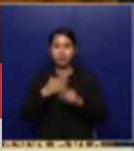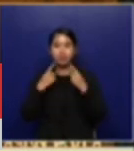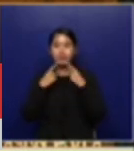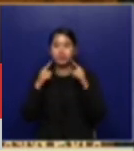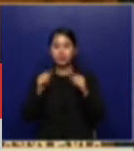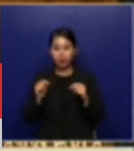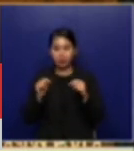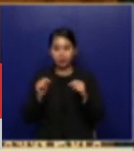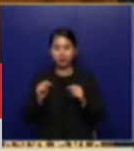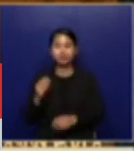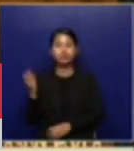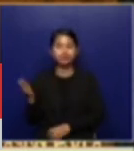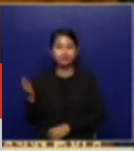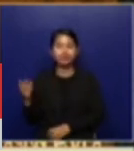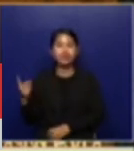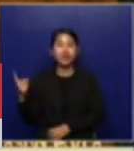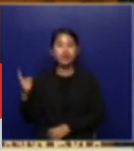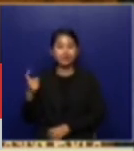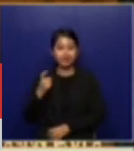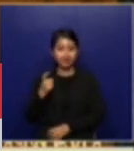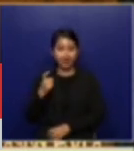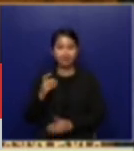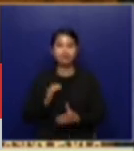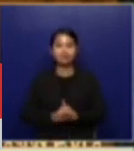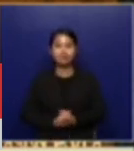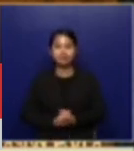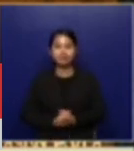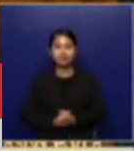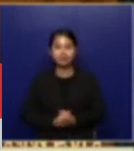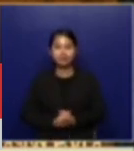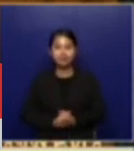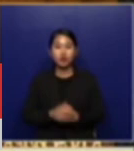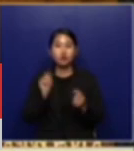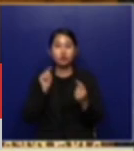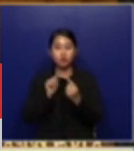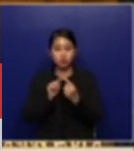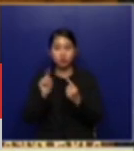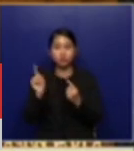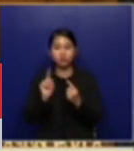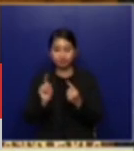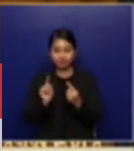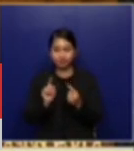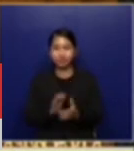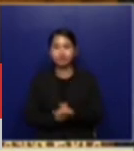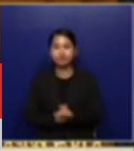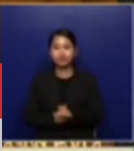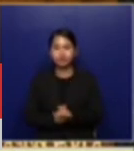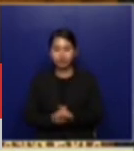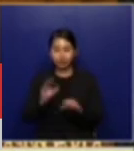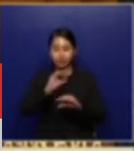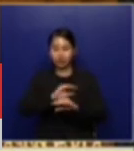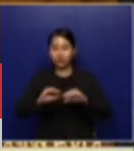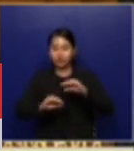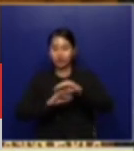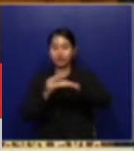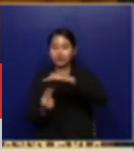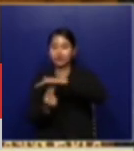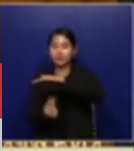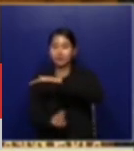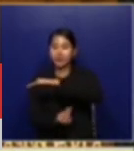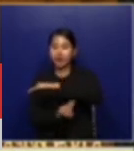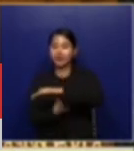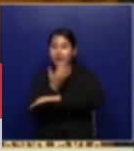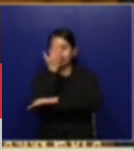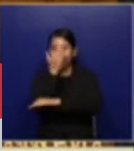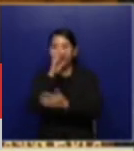ของท่านอาพรสาราคำนะครับในกรณีการก่อสร้างสะพานลอยคนข้ามบริเวณหน้าโรงเรียน